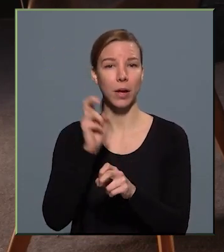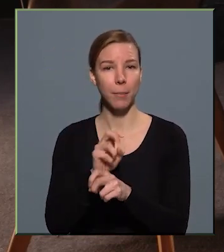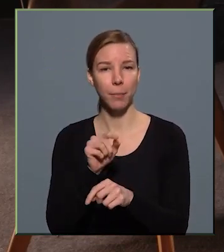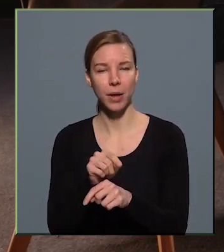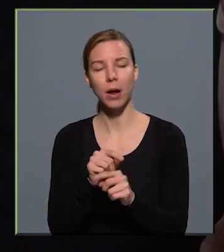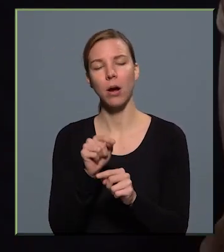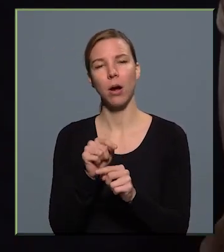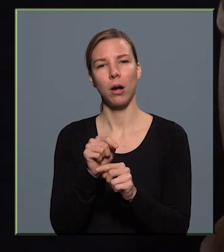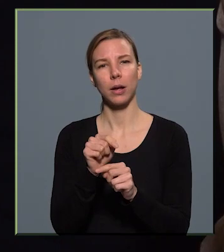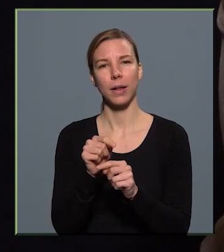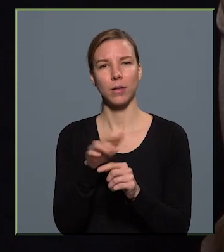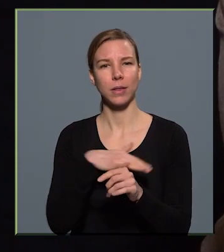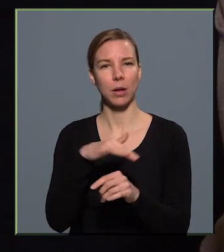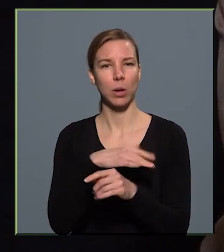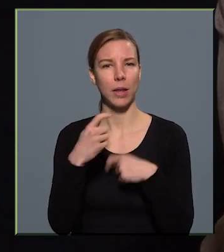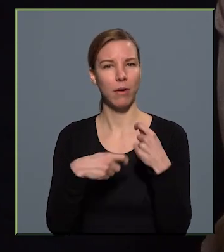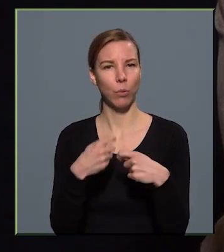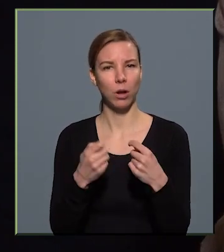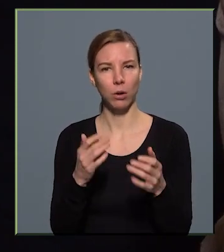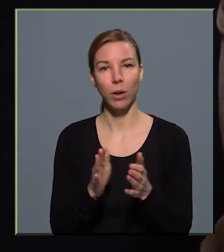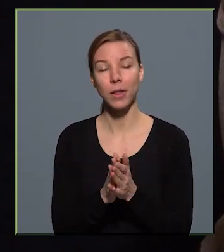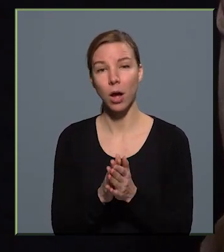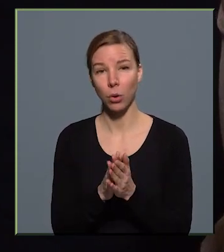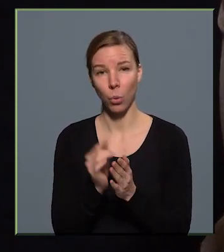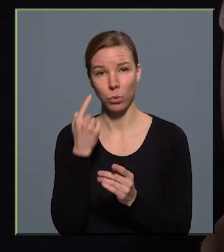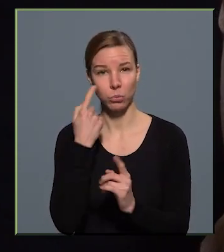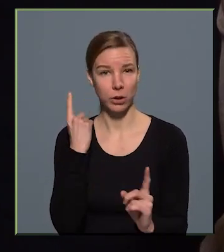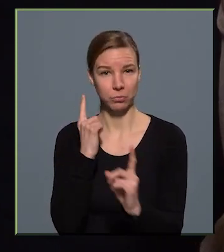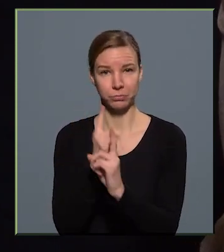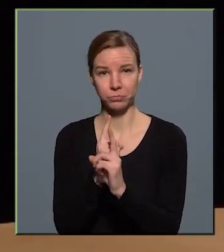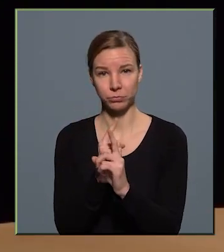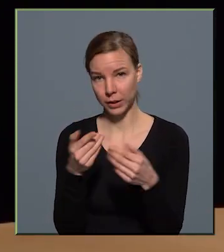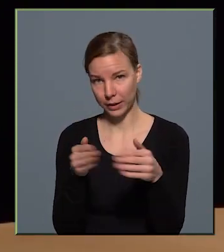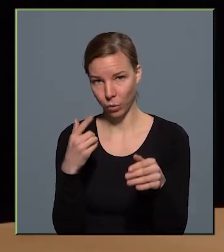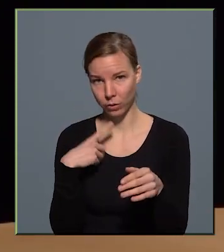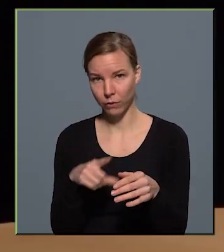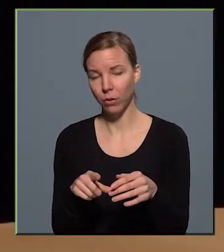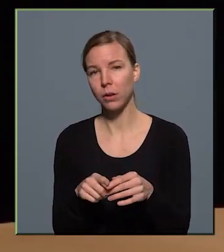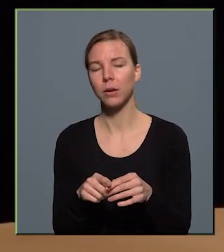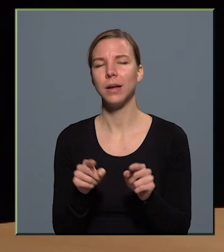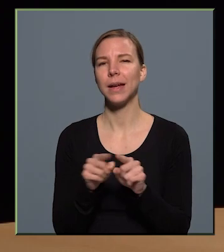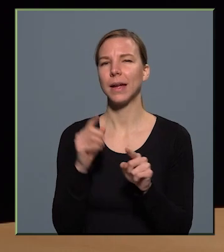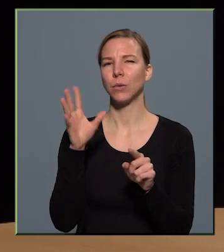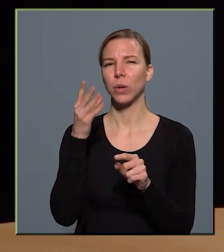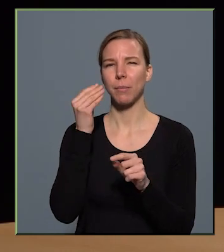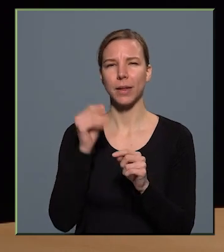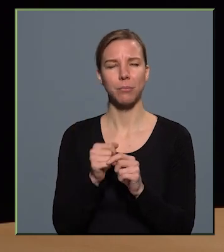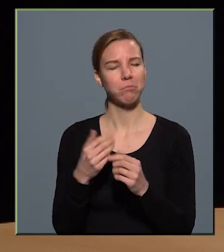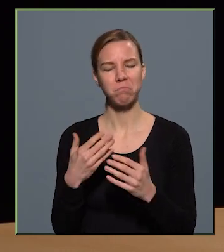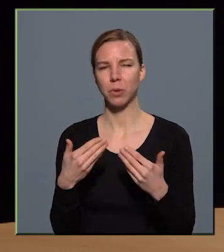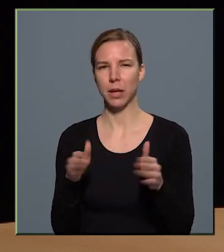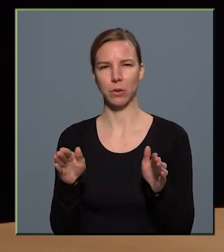területen mozogtak, mennyire voltak megközelíthetők, mennyire voltak nyitottak? Én azt arra emlékszem, hogy nagyon nyitott volt